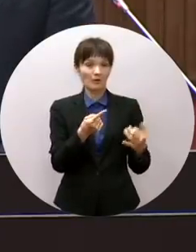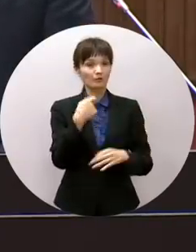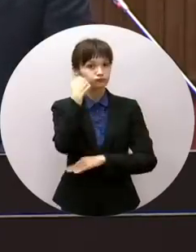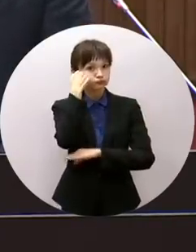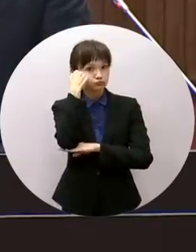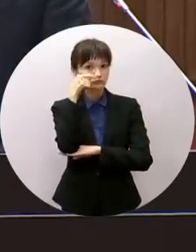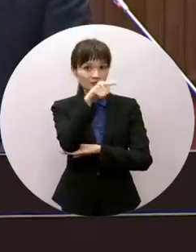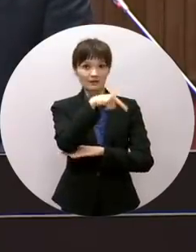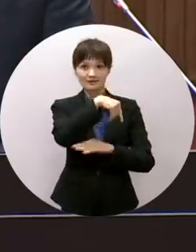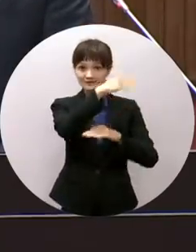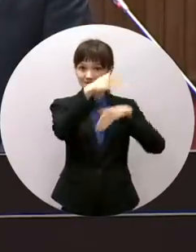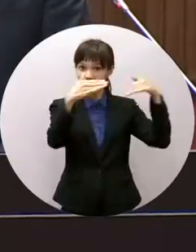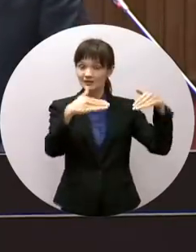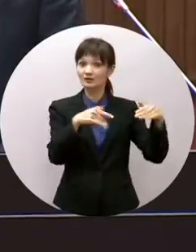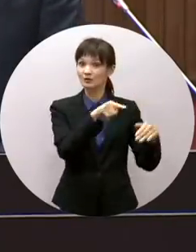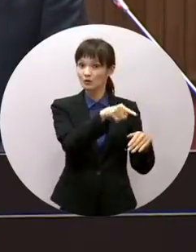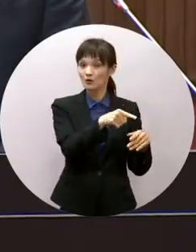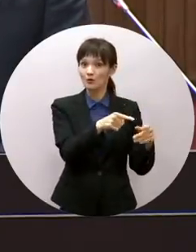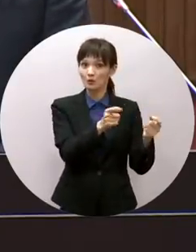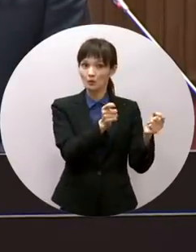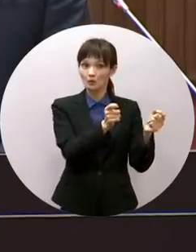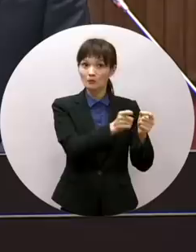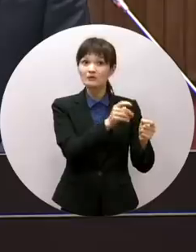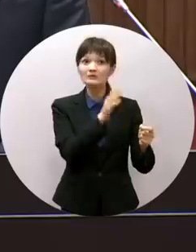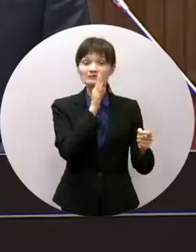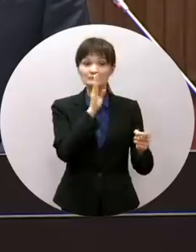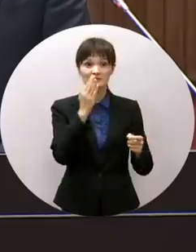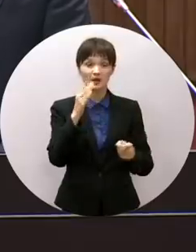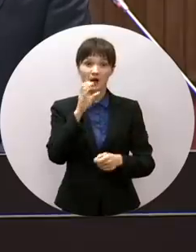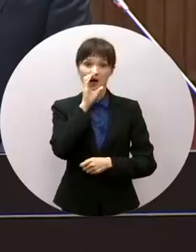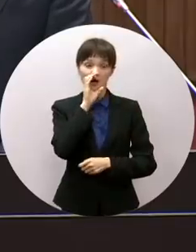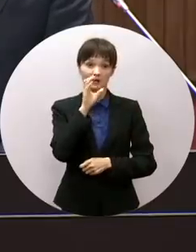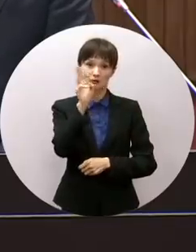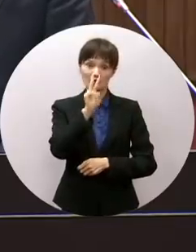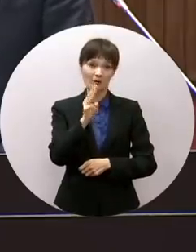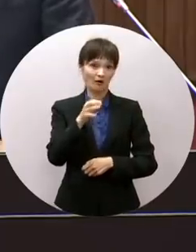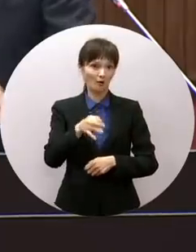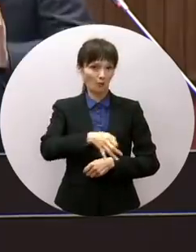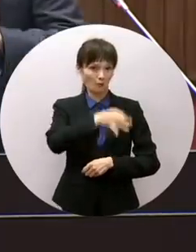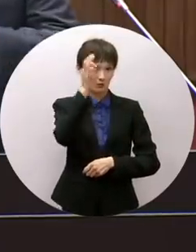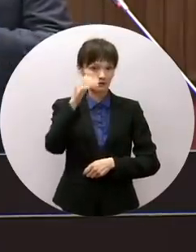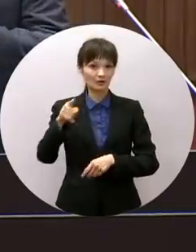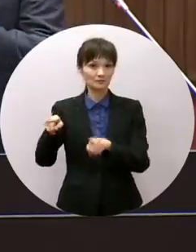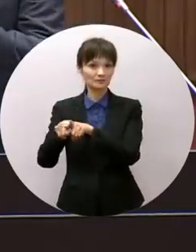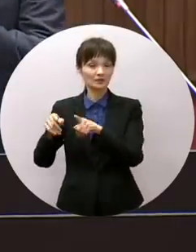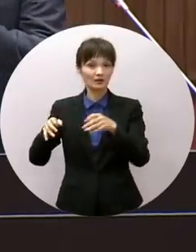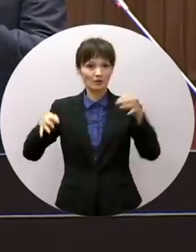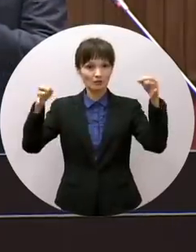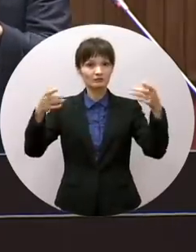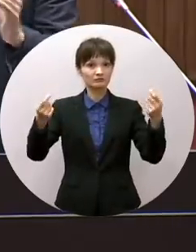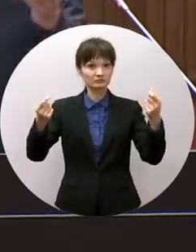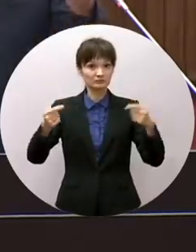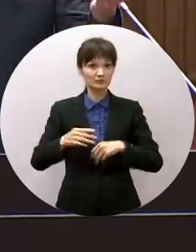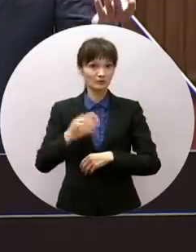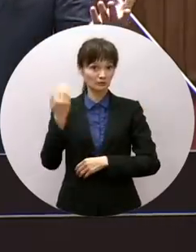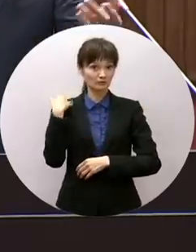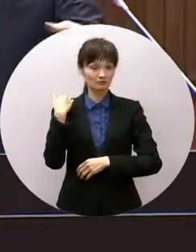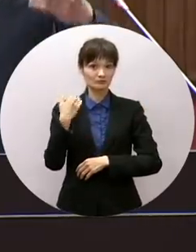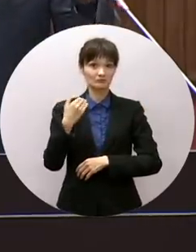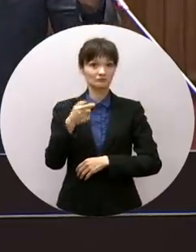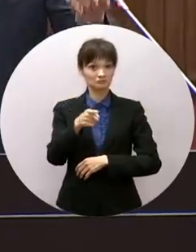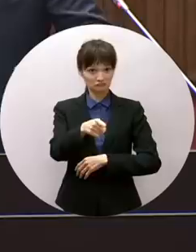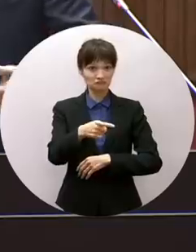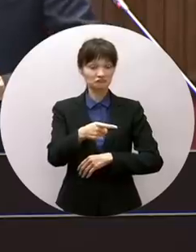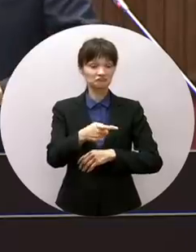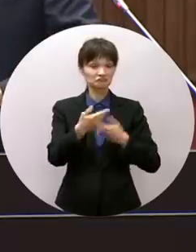山区，但喝的水跟平地的价格是一样。但是我们过去的老县长你也很清楚哦，新店